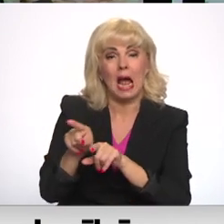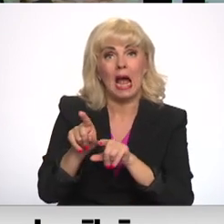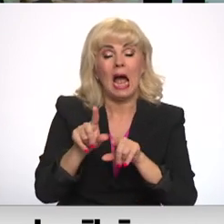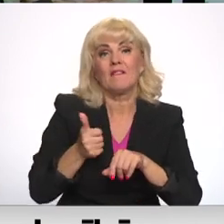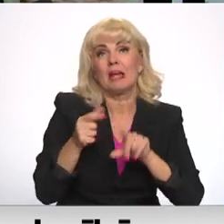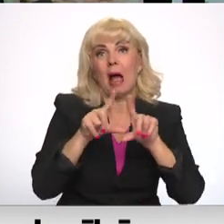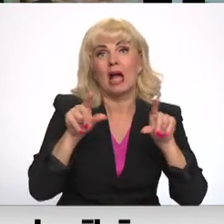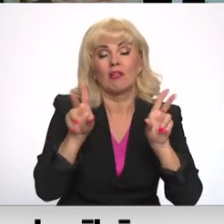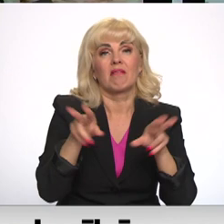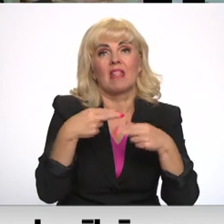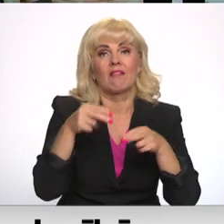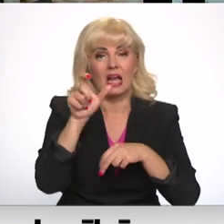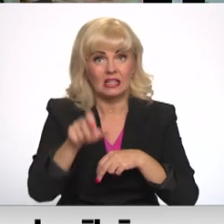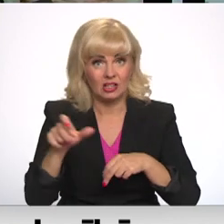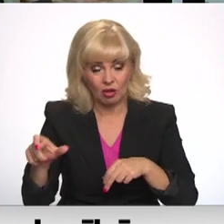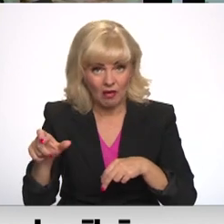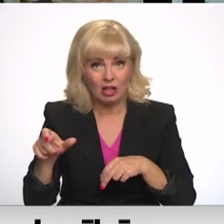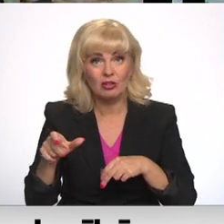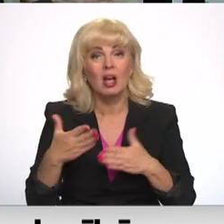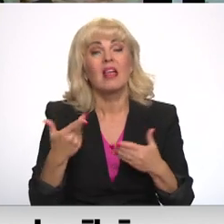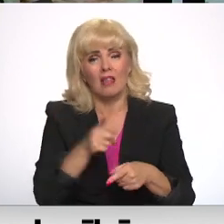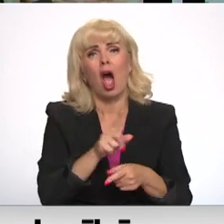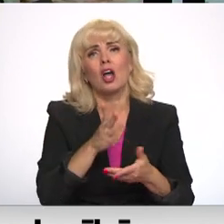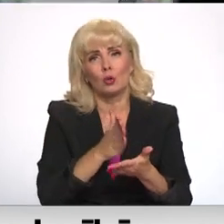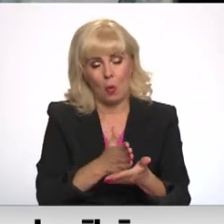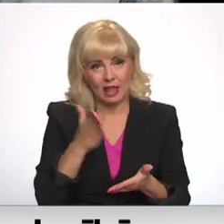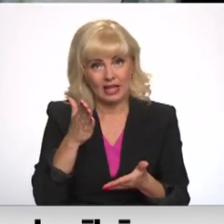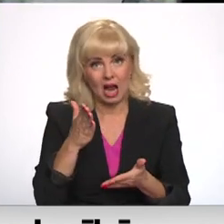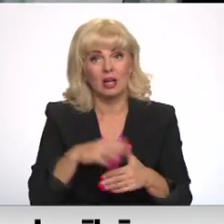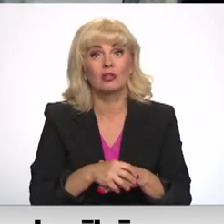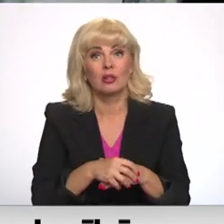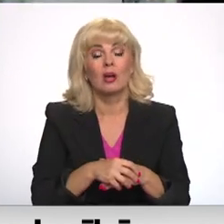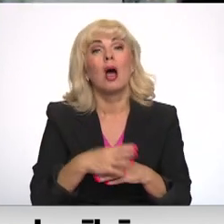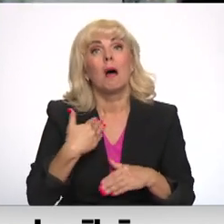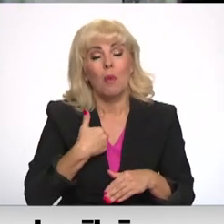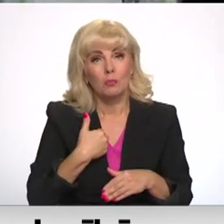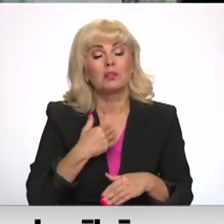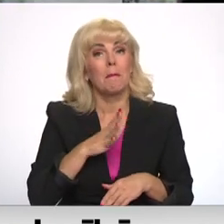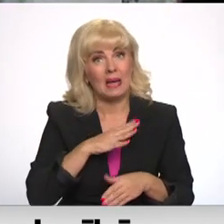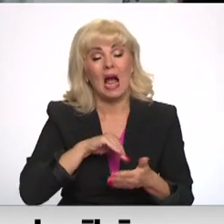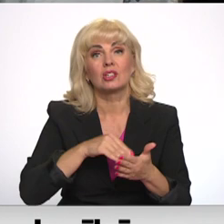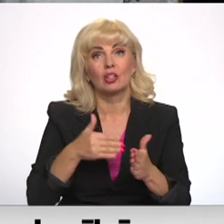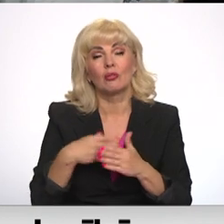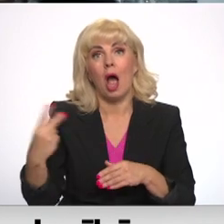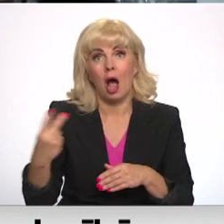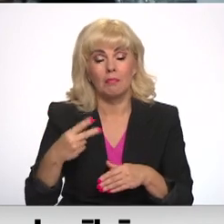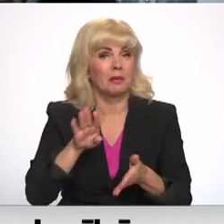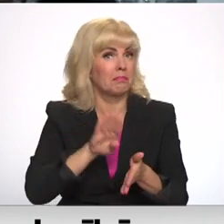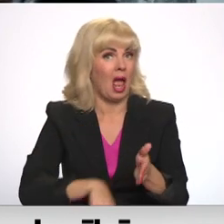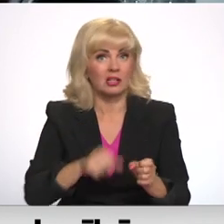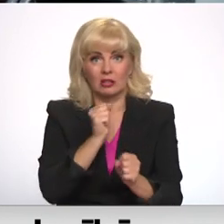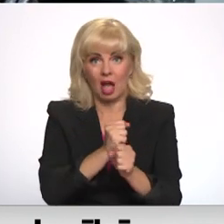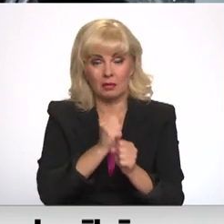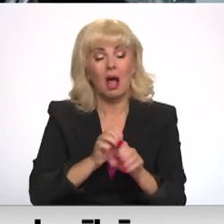aģentūrai vairāk nevajag cilvēks. Nu, ar aģentūrām tā ir notiekās. Jā, tad mums bija tāda situācija, ka mēs abi divi bez darba, nu,